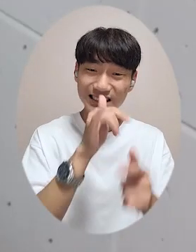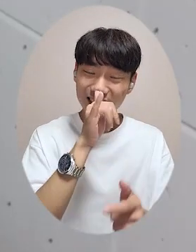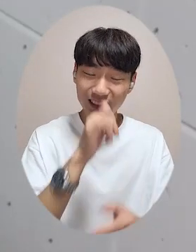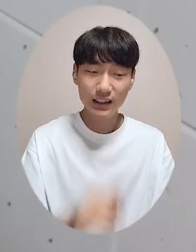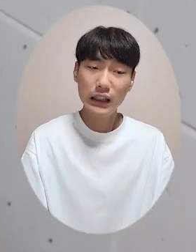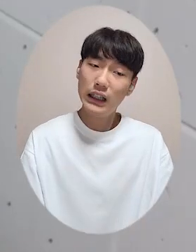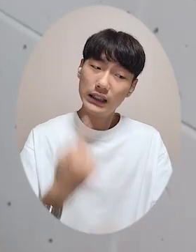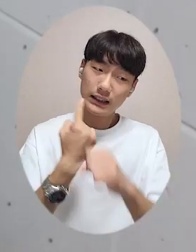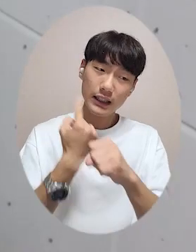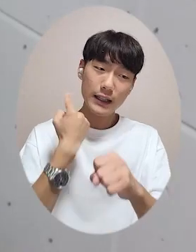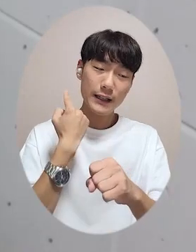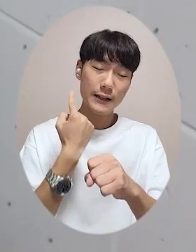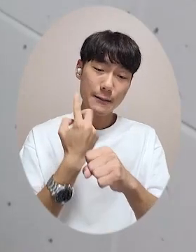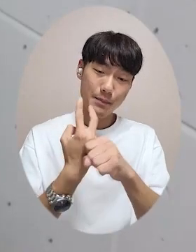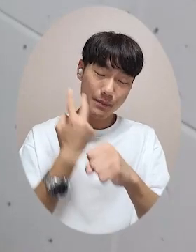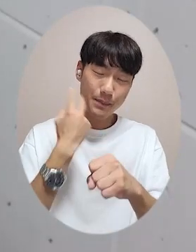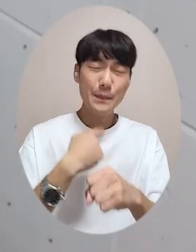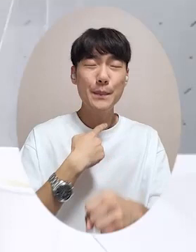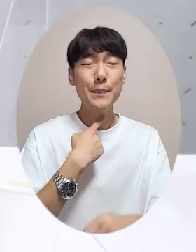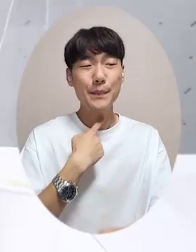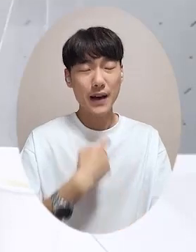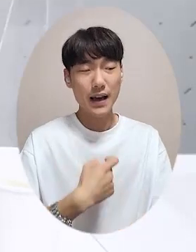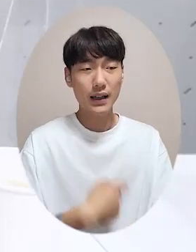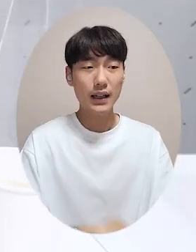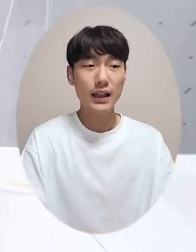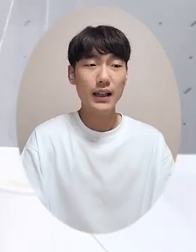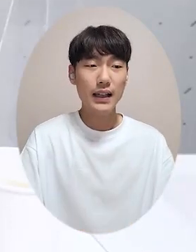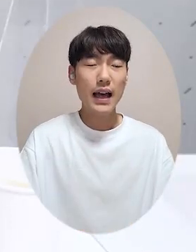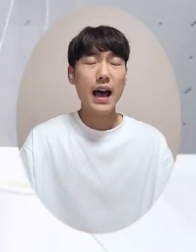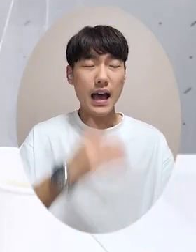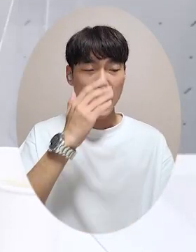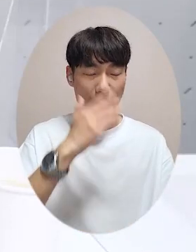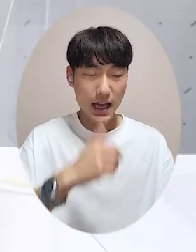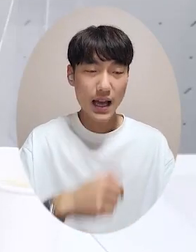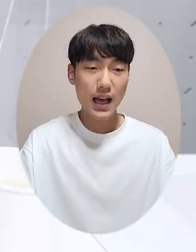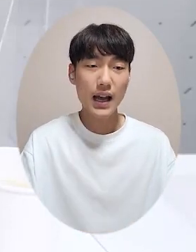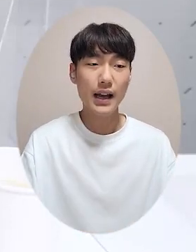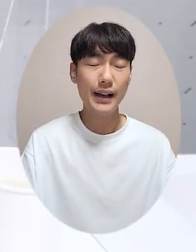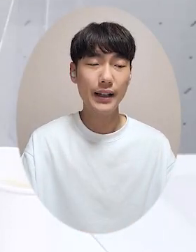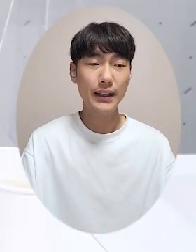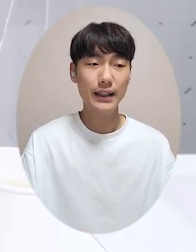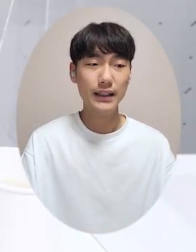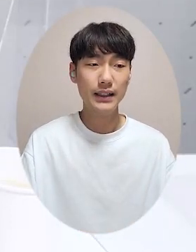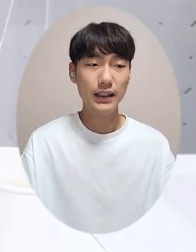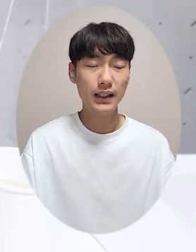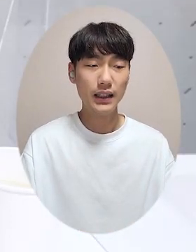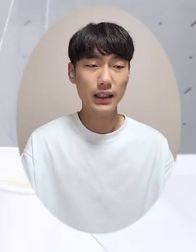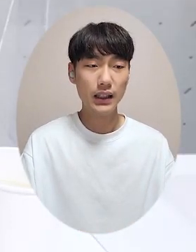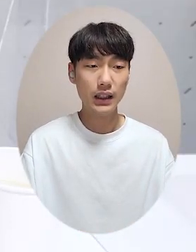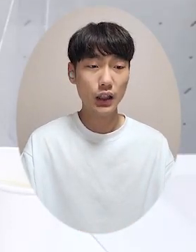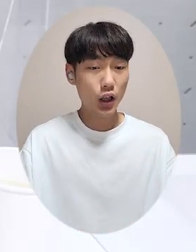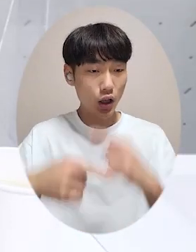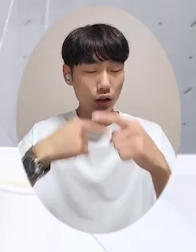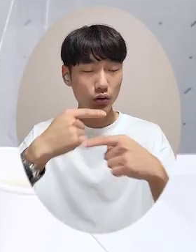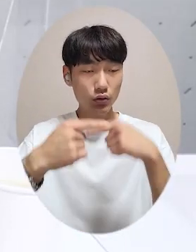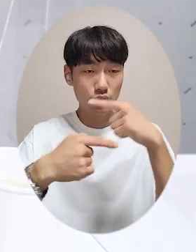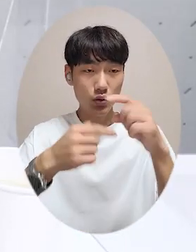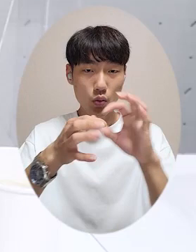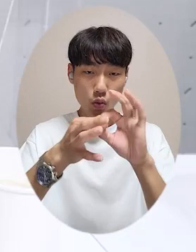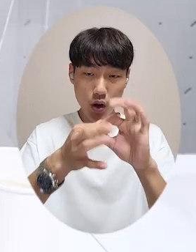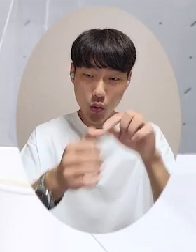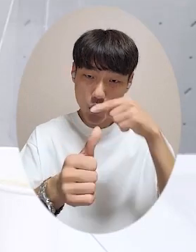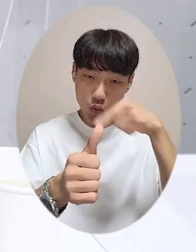작년 때 몇 번 했었고요. 네. 그러시구나. 그러면 그 이제 수어